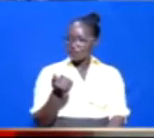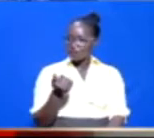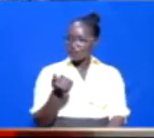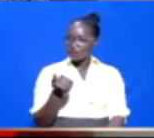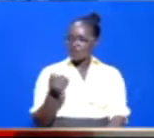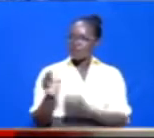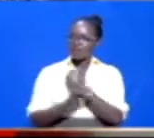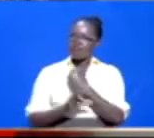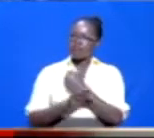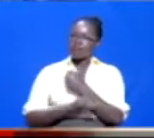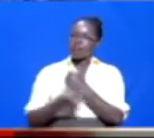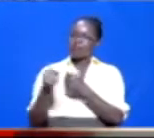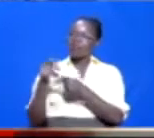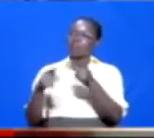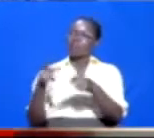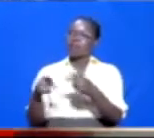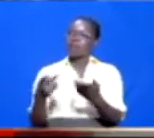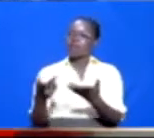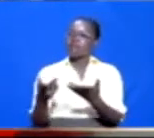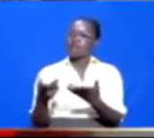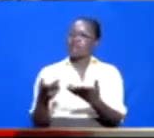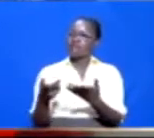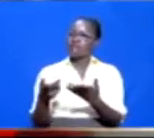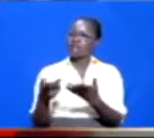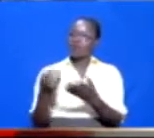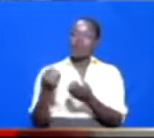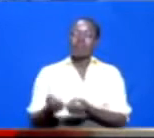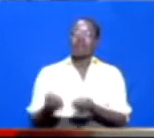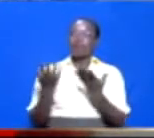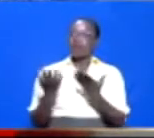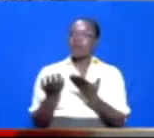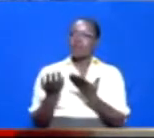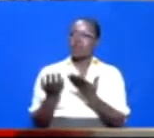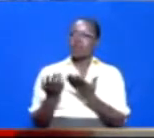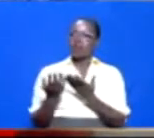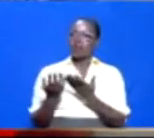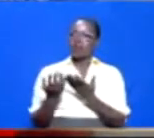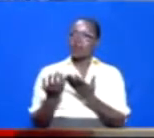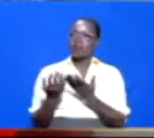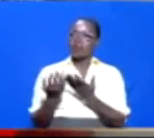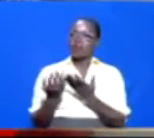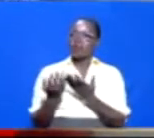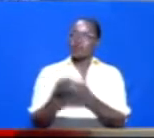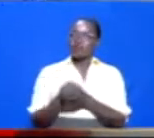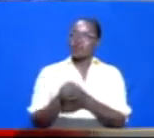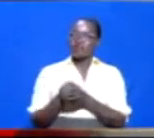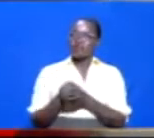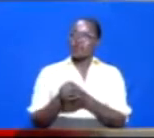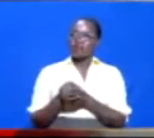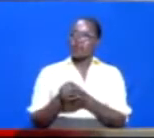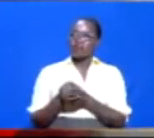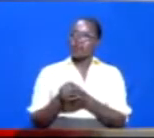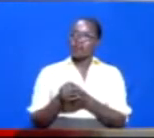through another process ambayo inaweza ikawa very expensive. Mm-hmm. Kwa sababu sasa unaona kama ile